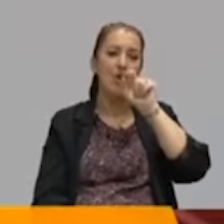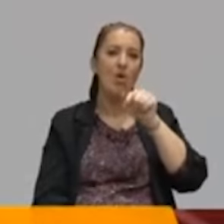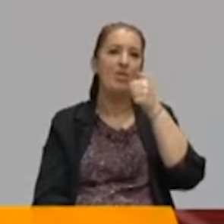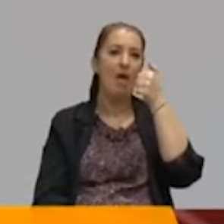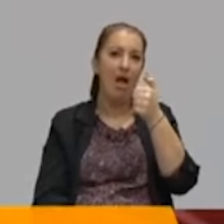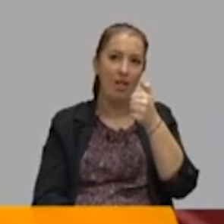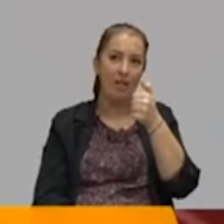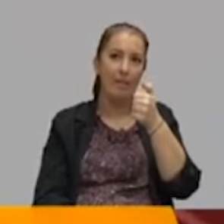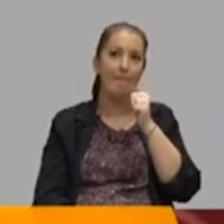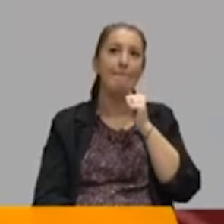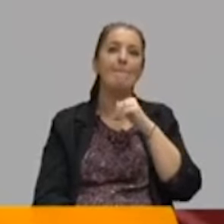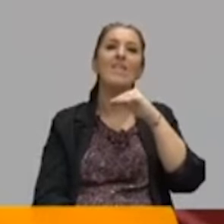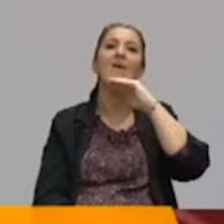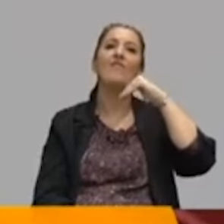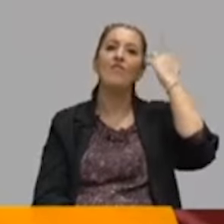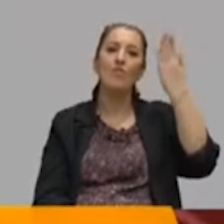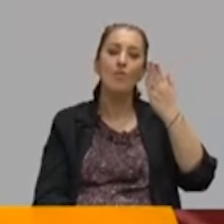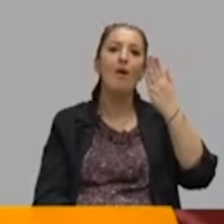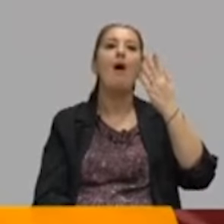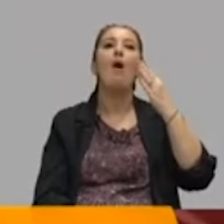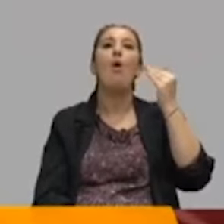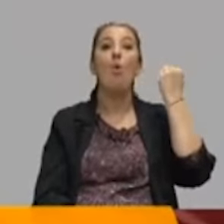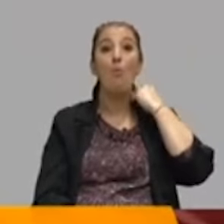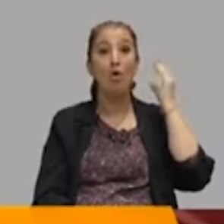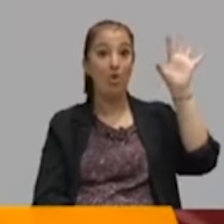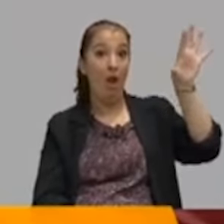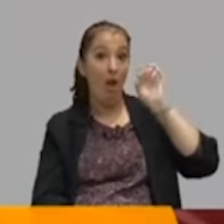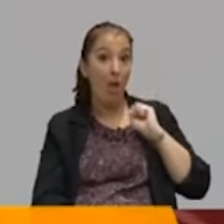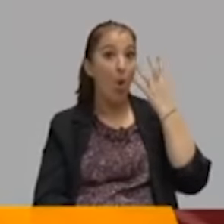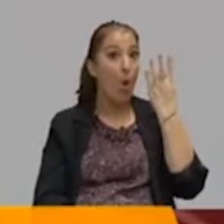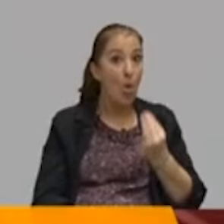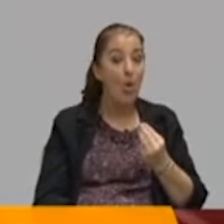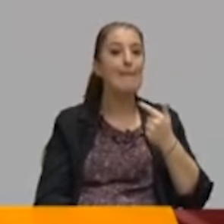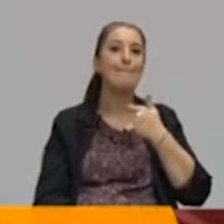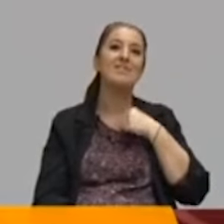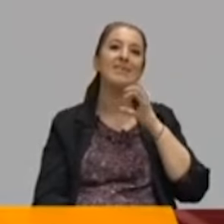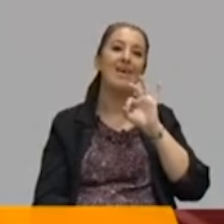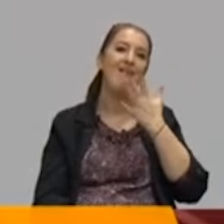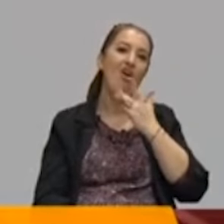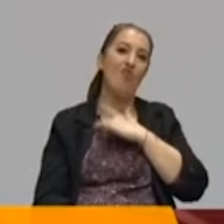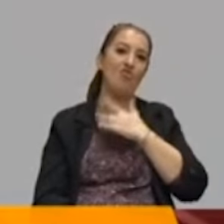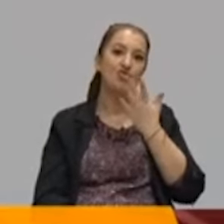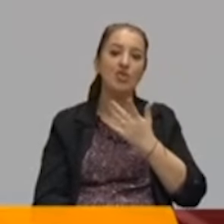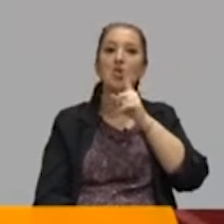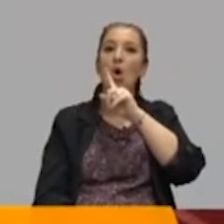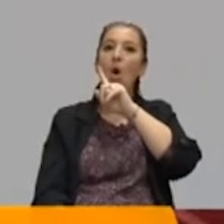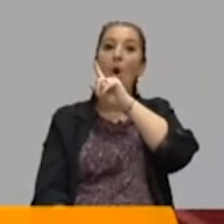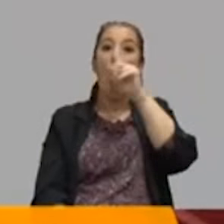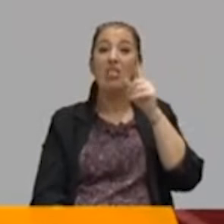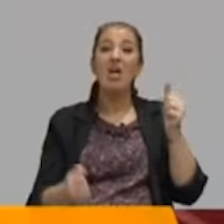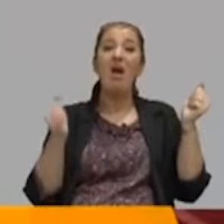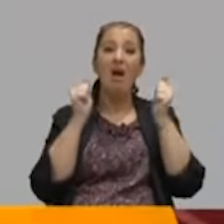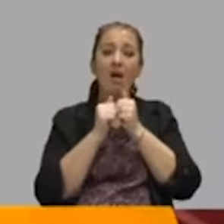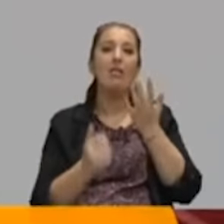%0.6 ile yurt dışından borçlanabiliyorken biz ne acı ki 10 katı kadar